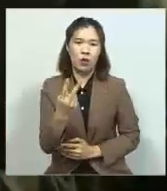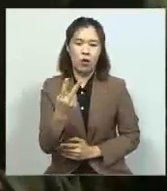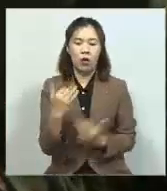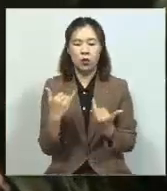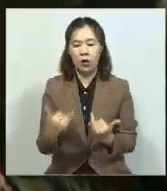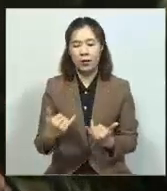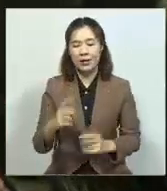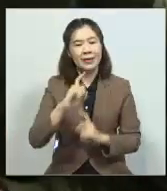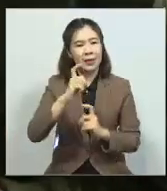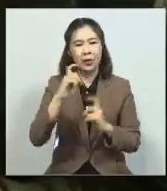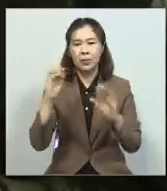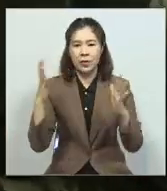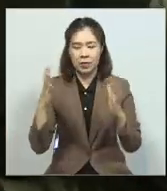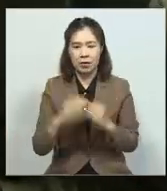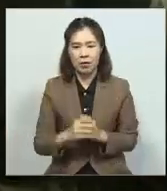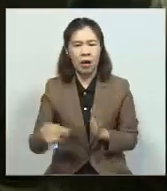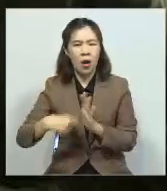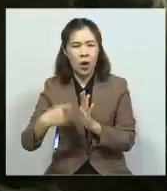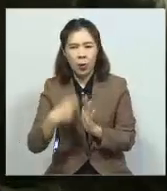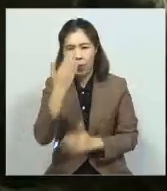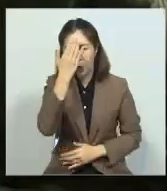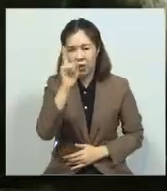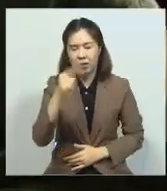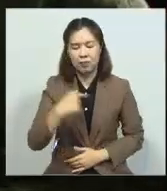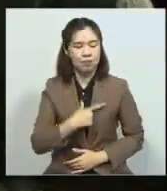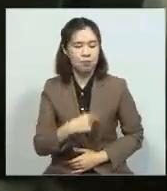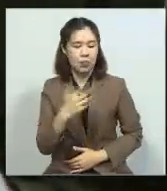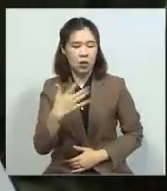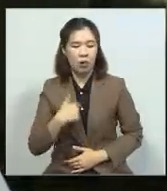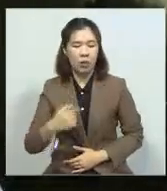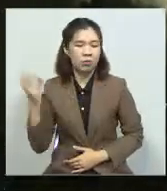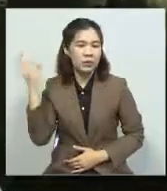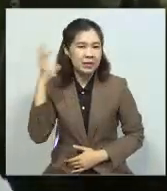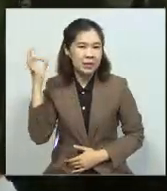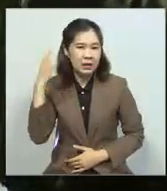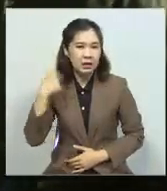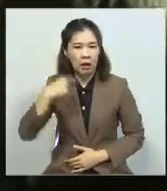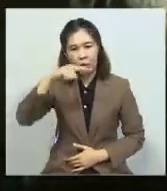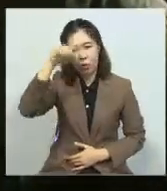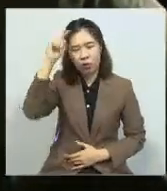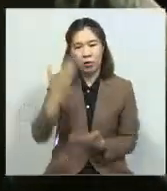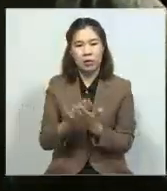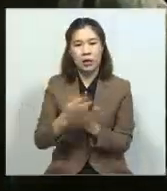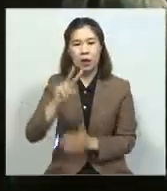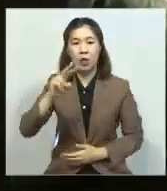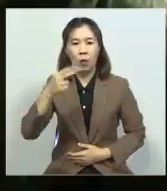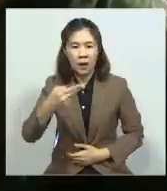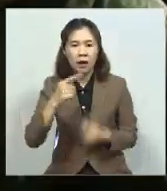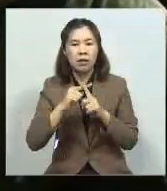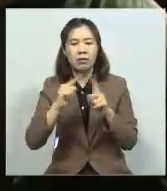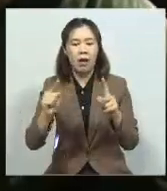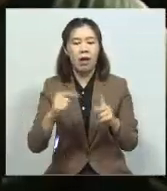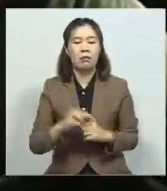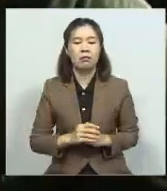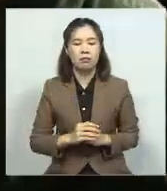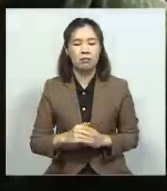กคนปลอดภัยส่วนเหตุจูงใจในการก่อเหตุก็เนื่องจากไม่พอใจที่จ้างวงดนตรีมาเล่นในงานบวช 20,000 บาทเพื่อความสนุกแต่กลับ